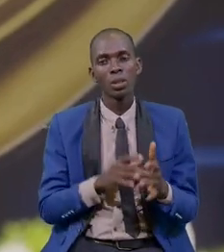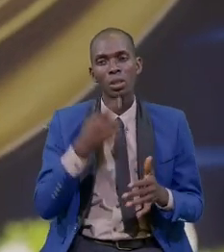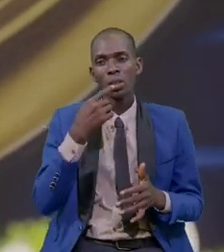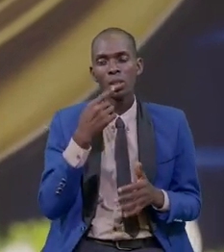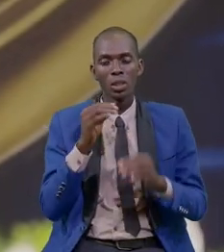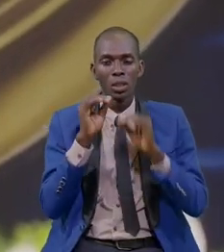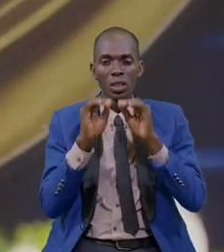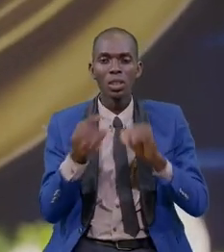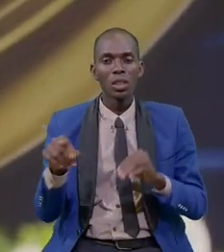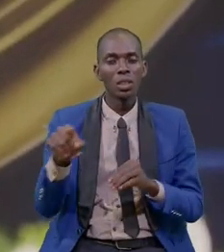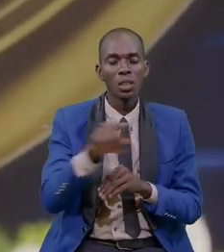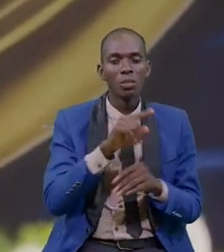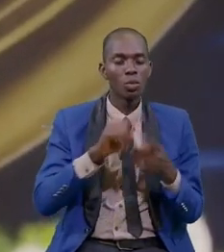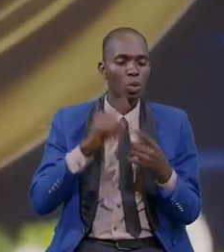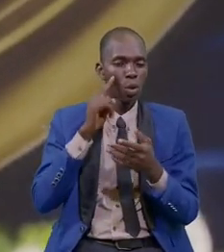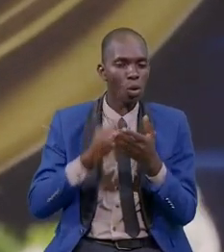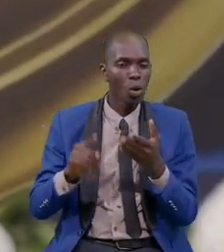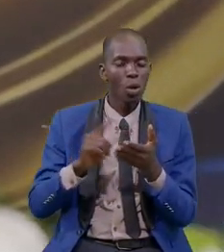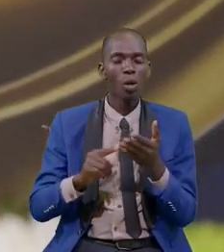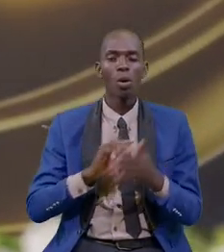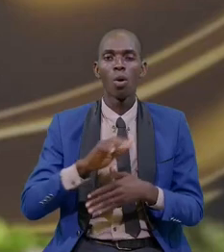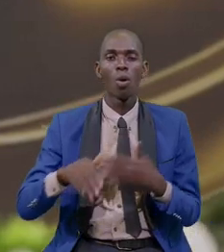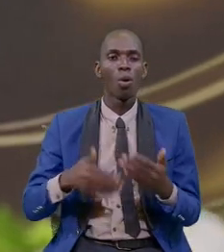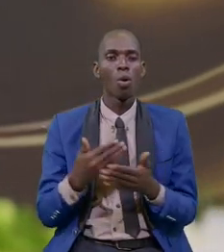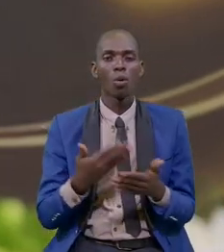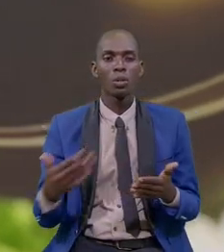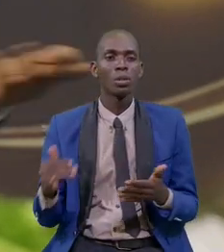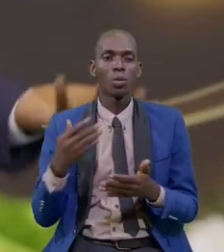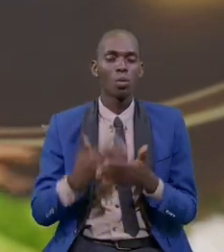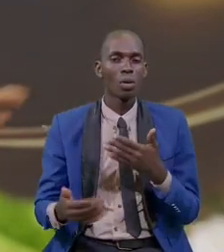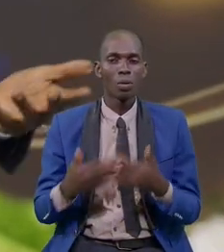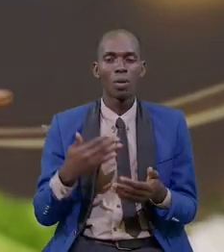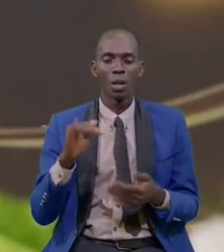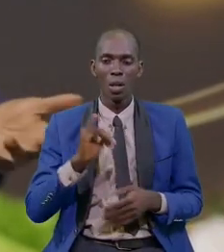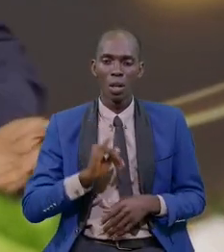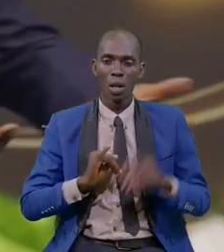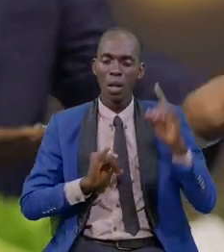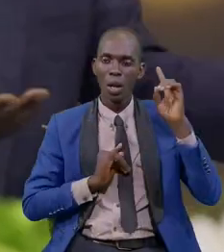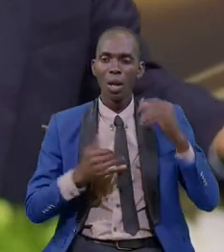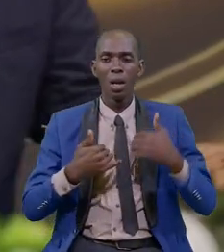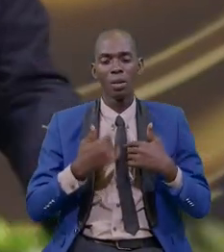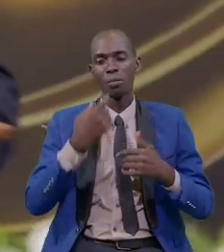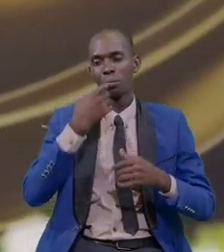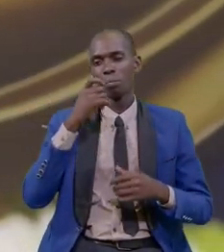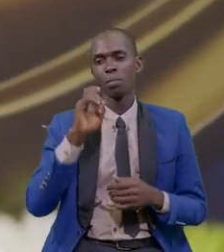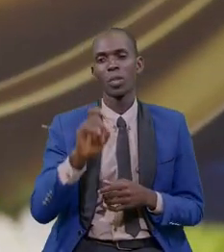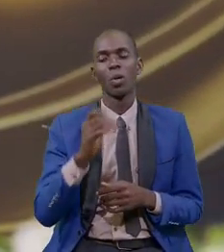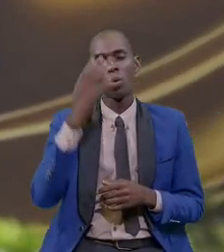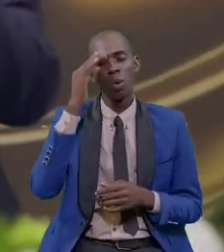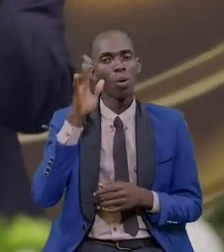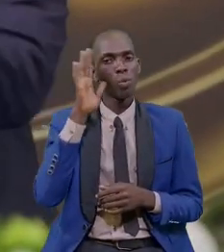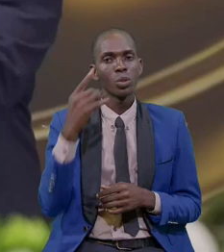Enseignez-leur à observer tout ce que je vous ai prescrit. Pourquoi vous allez prendre une partie